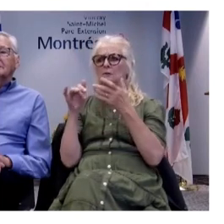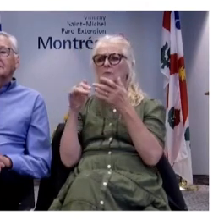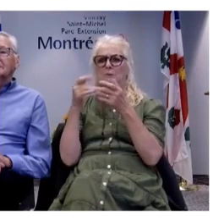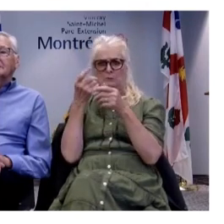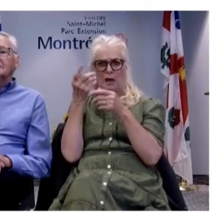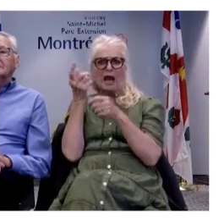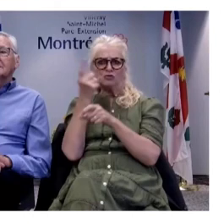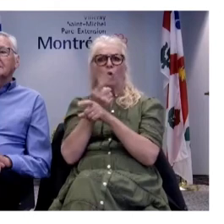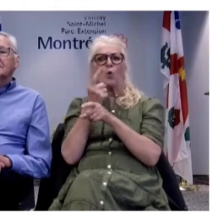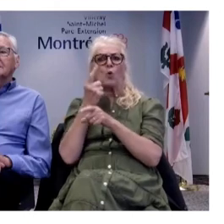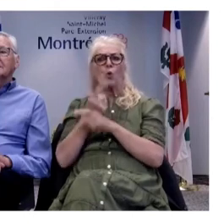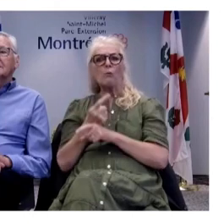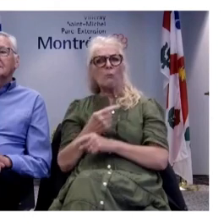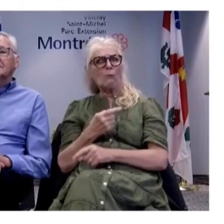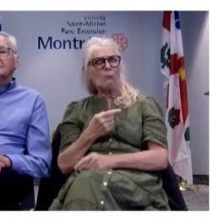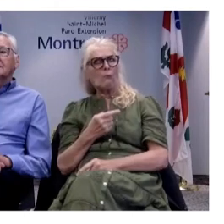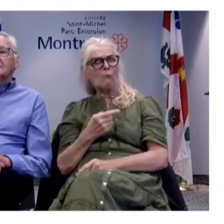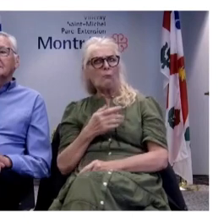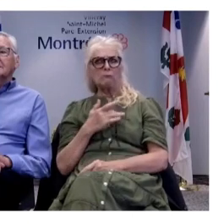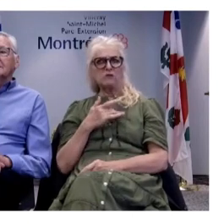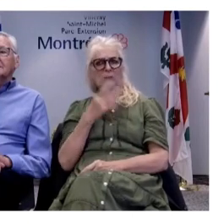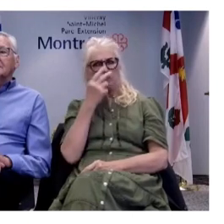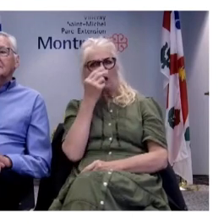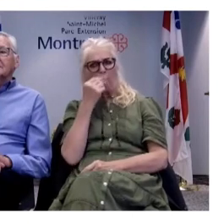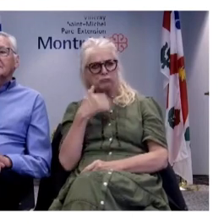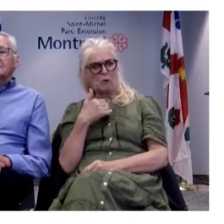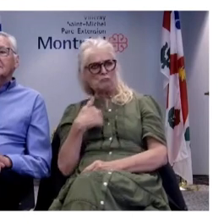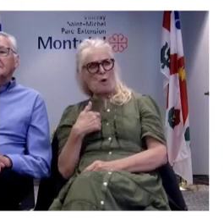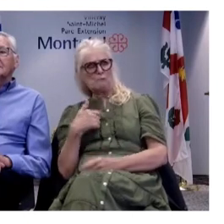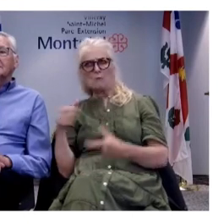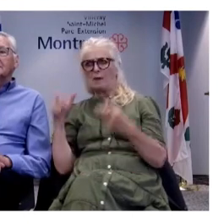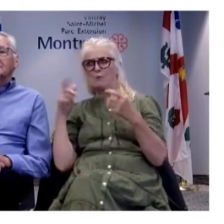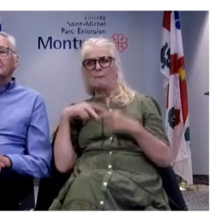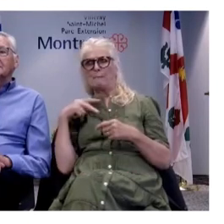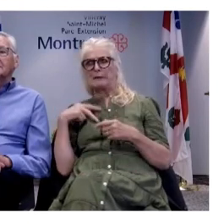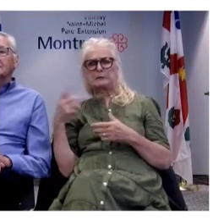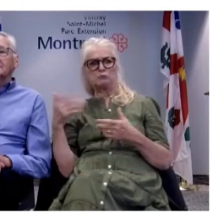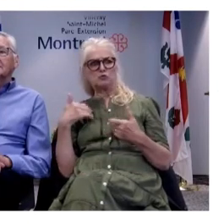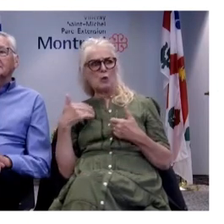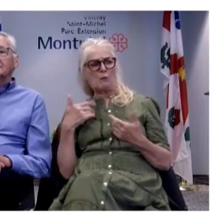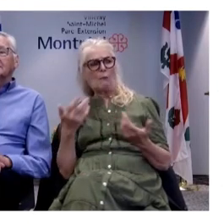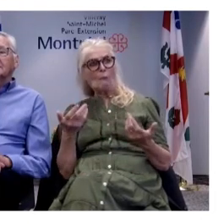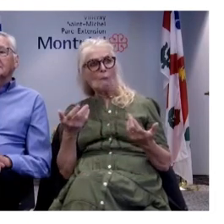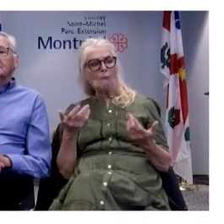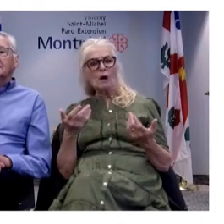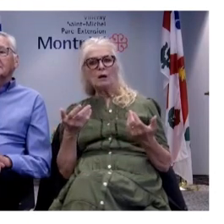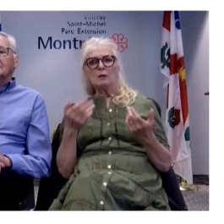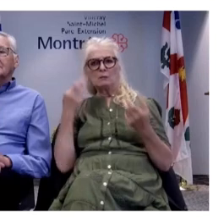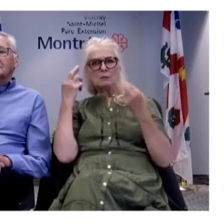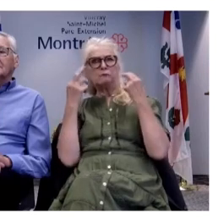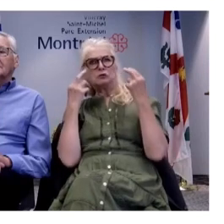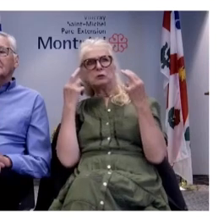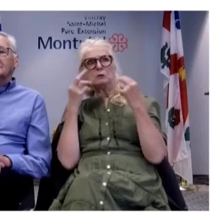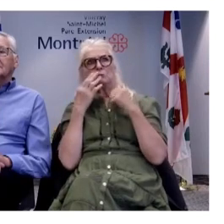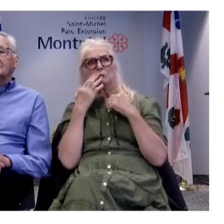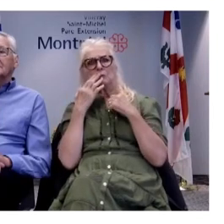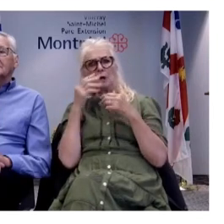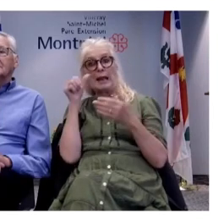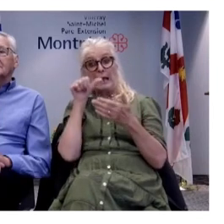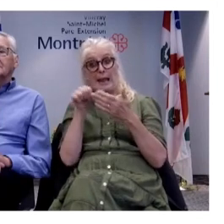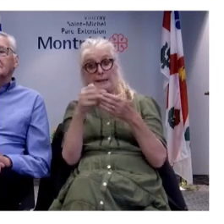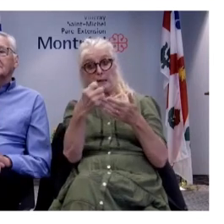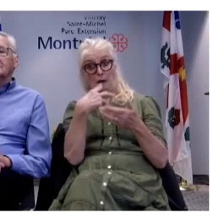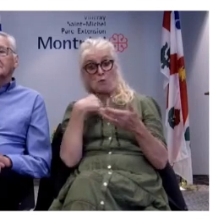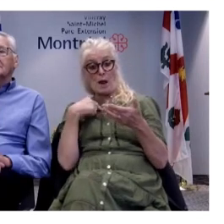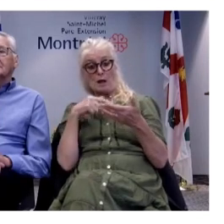alors je trouve la coïncidence vraiment bizarre mais je me suis penché un peu mathématiquement sur les probabilités puis j'en suis arrivé dans la lettre on dit qu'on